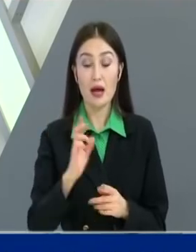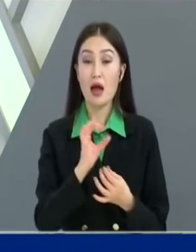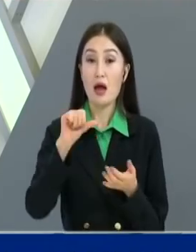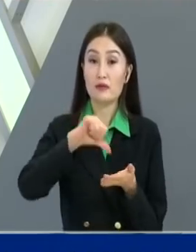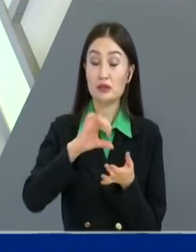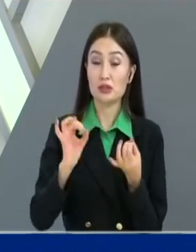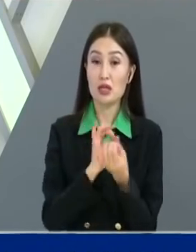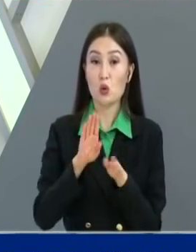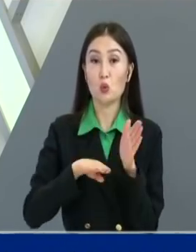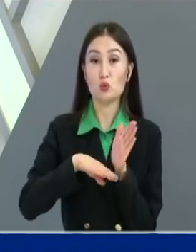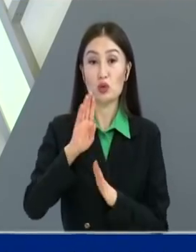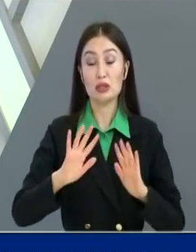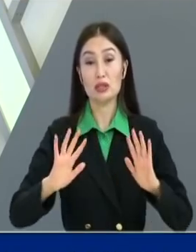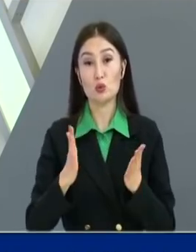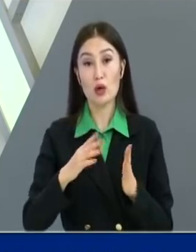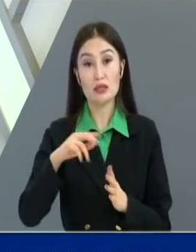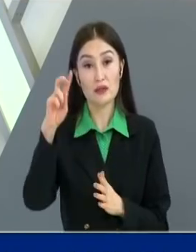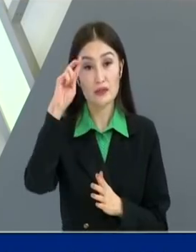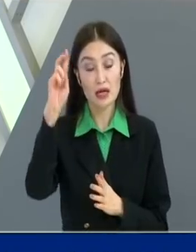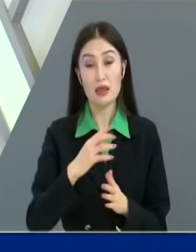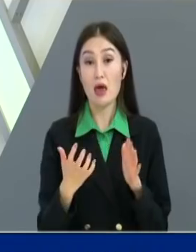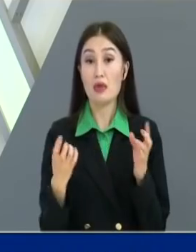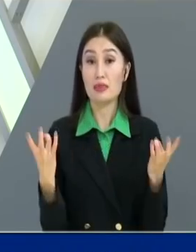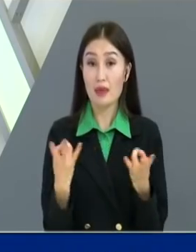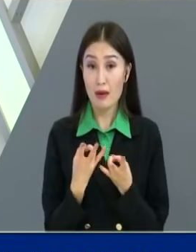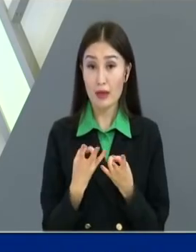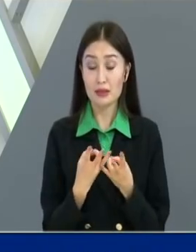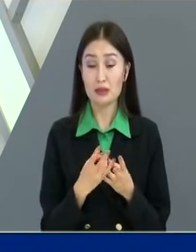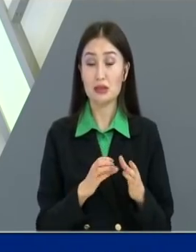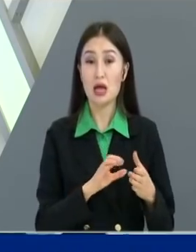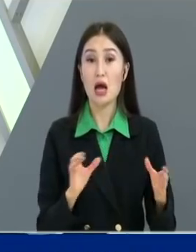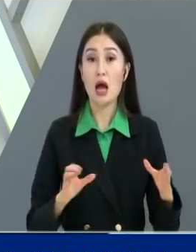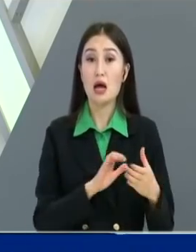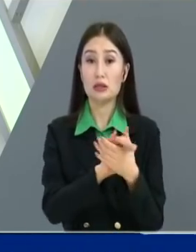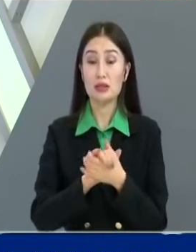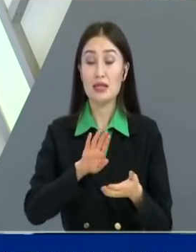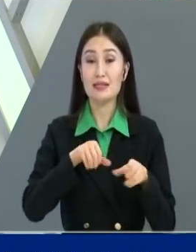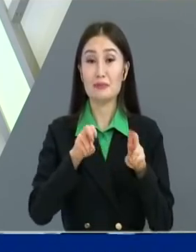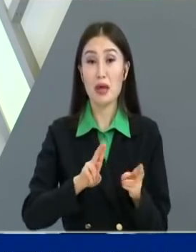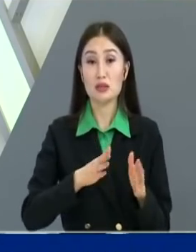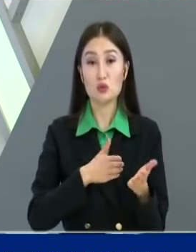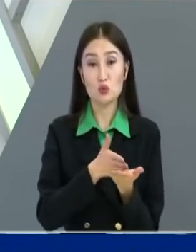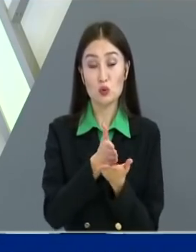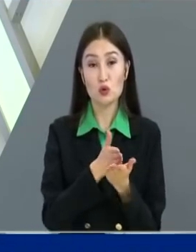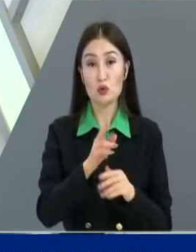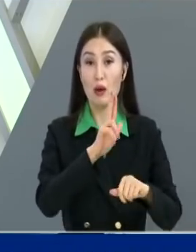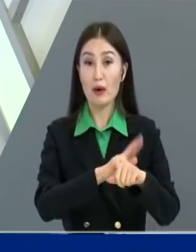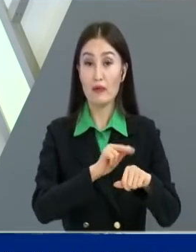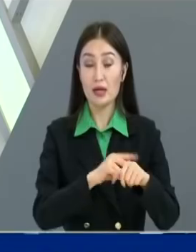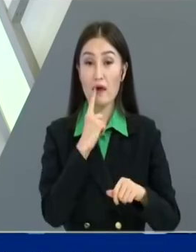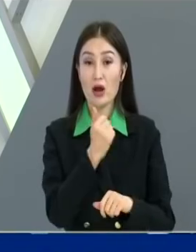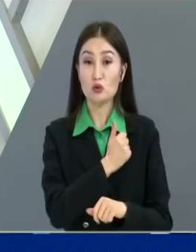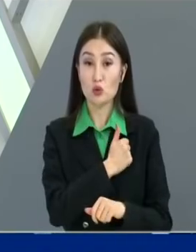стабилизации общественно-политической ситуации в стране и острой необходимости консолидировать работу спецслужб, правоохранителей и вооруженных